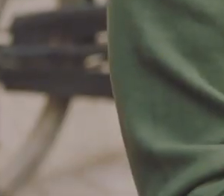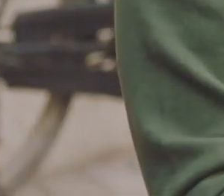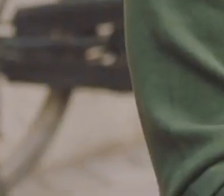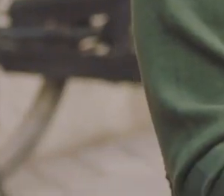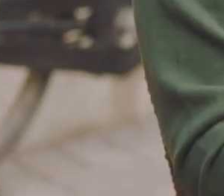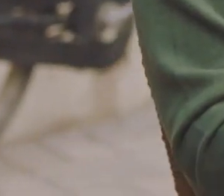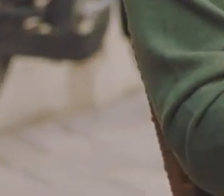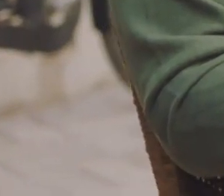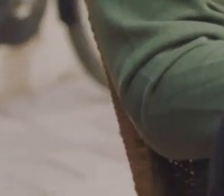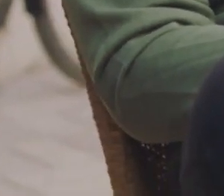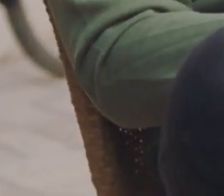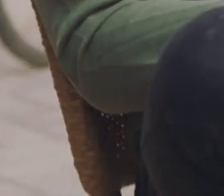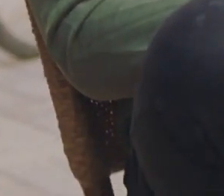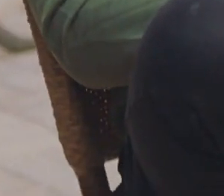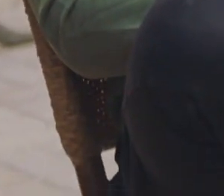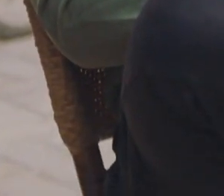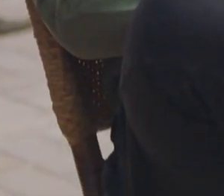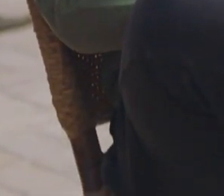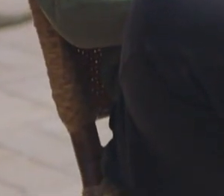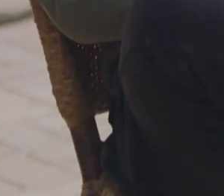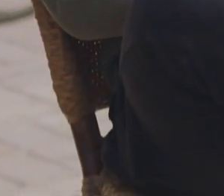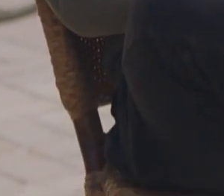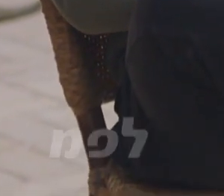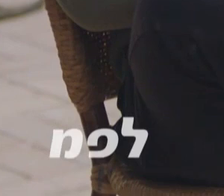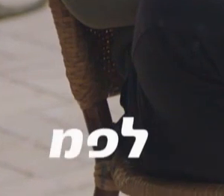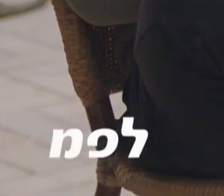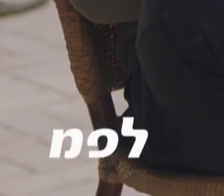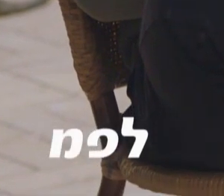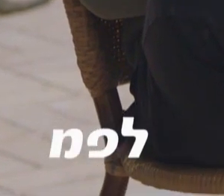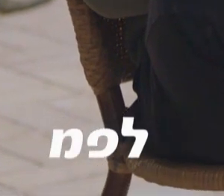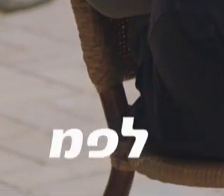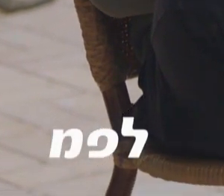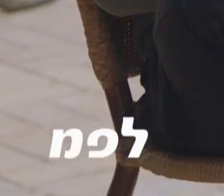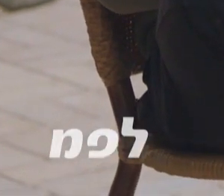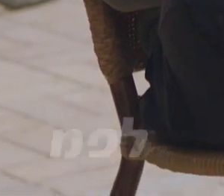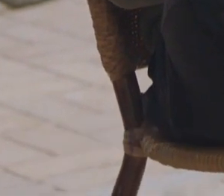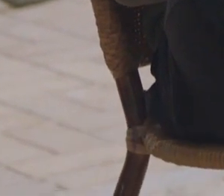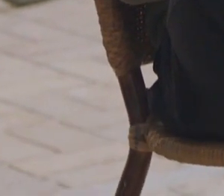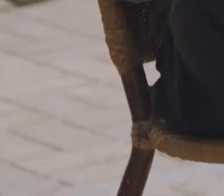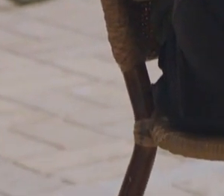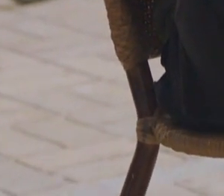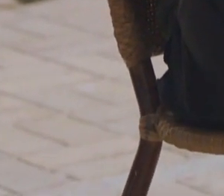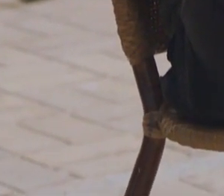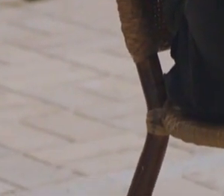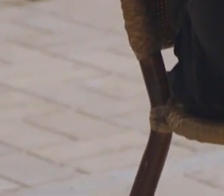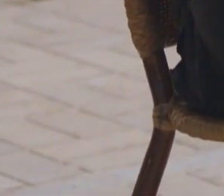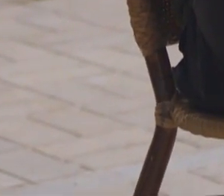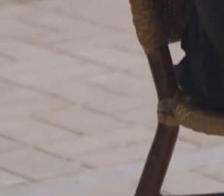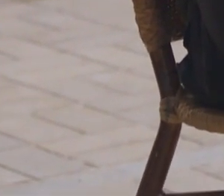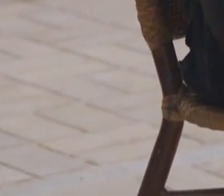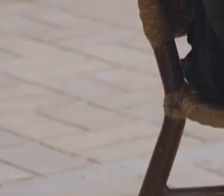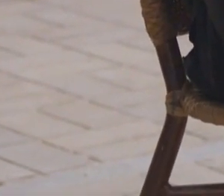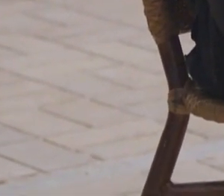זה אתה. וזה מוש. חבר שלך. לשניכם אכפת מהמדינה, אבל מוש אומר שצריך לעשות